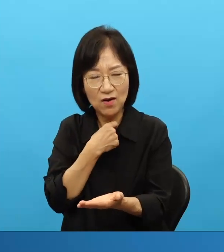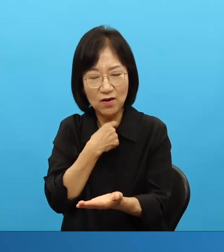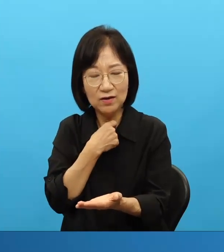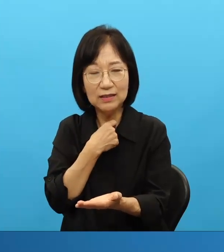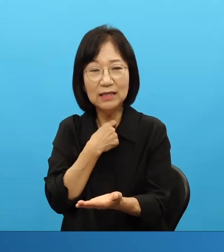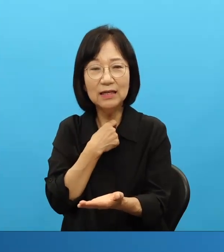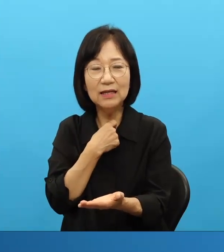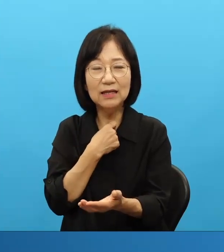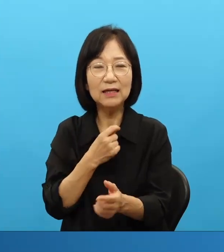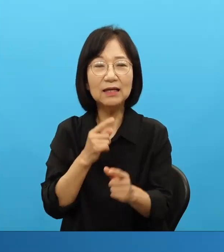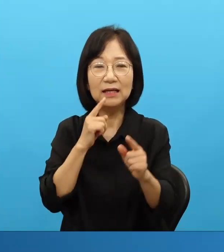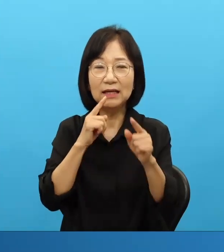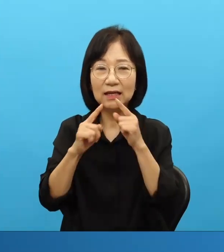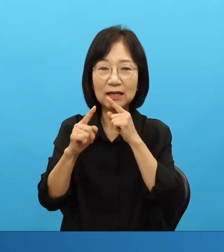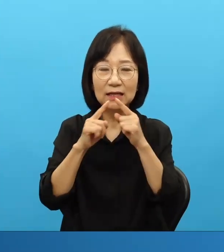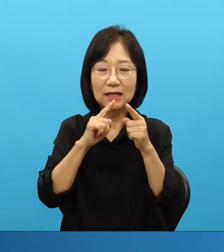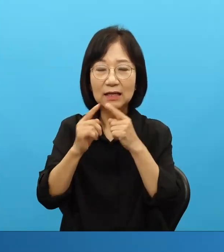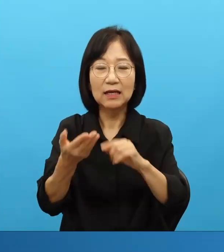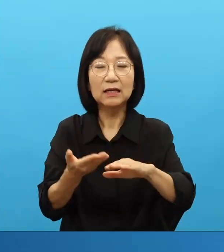서리